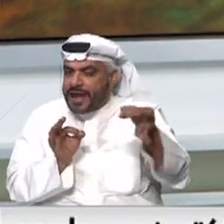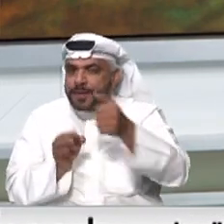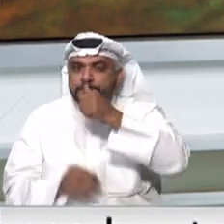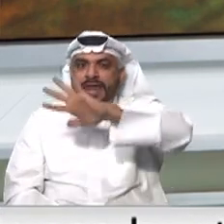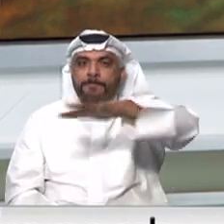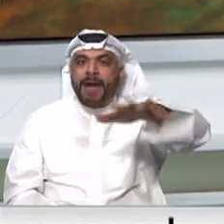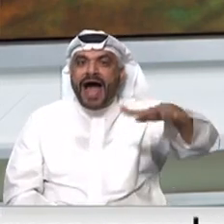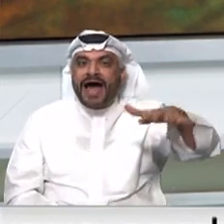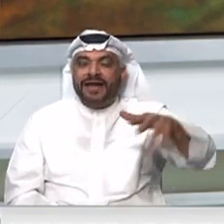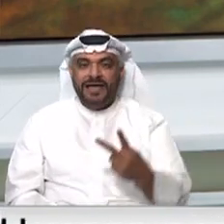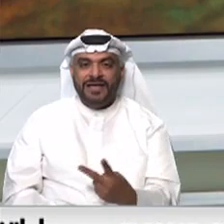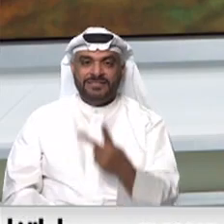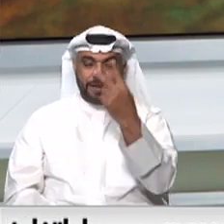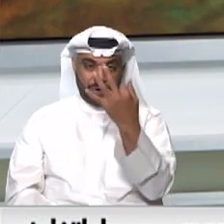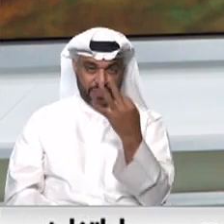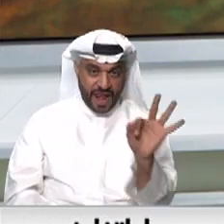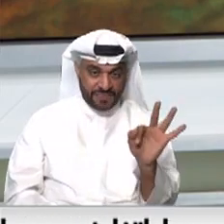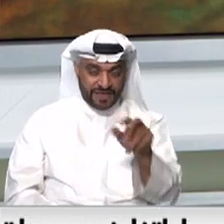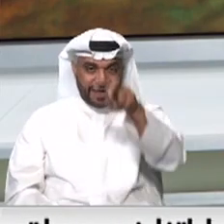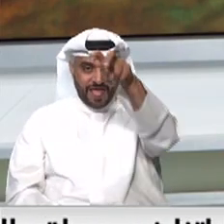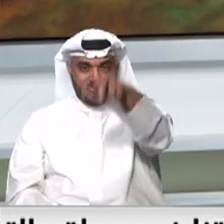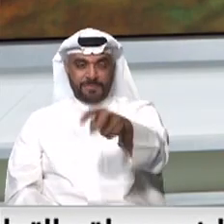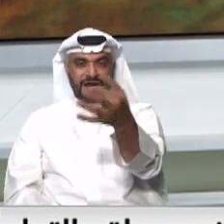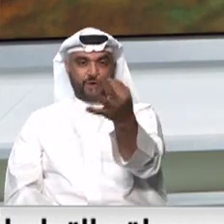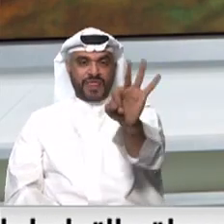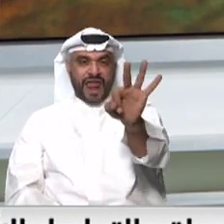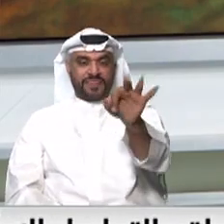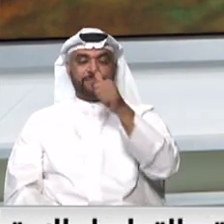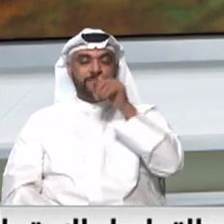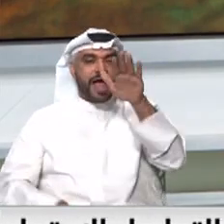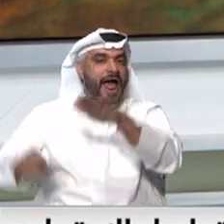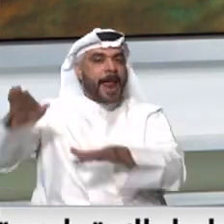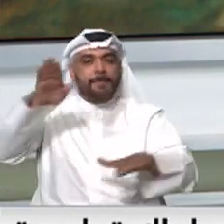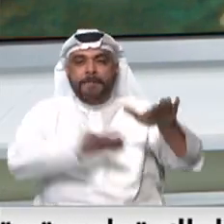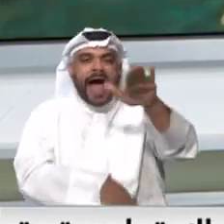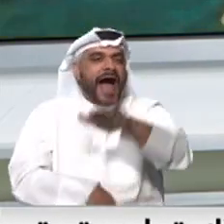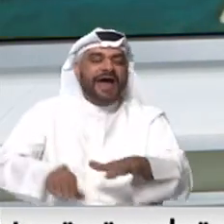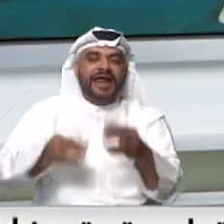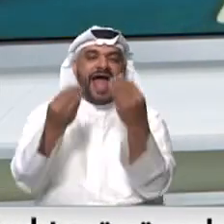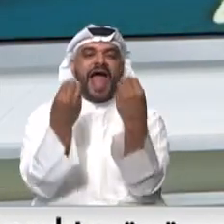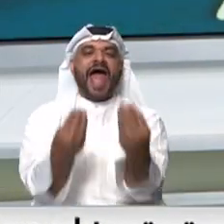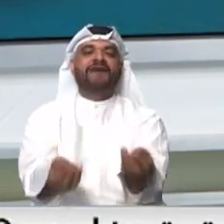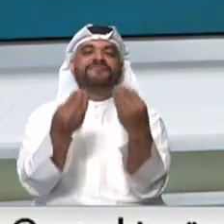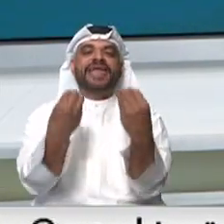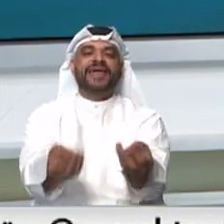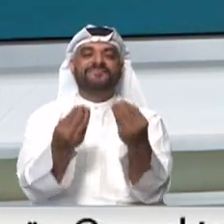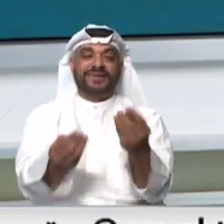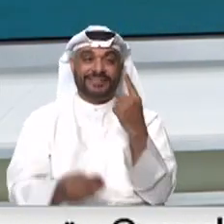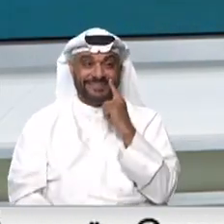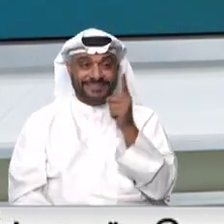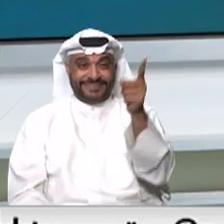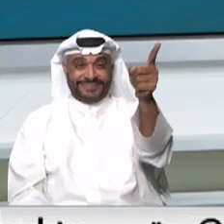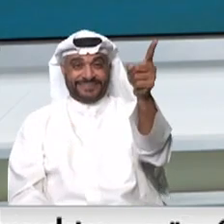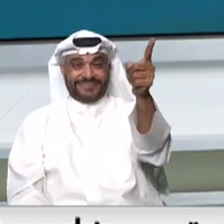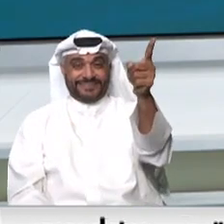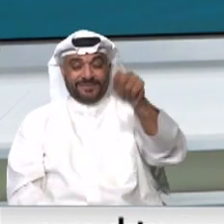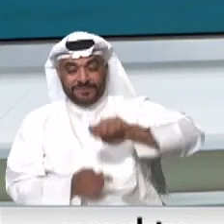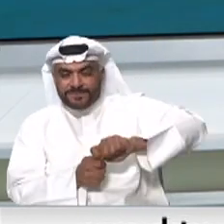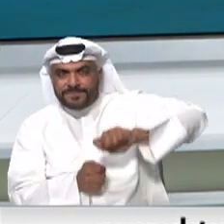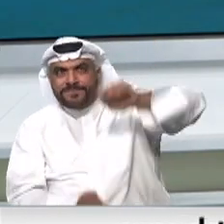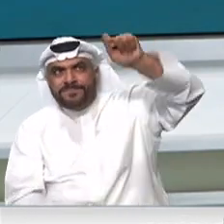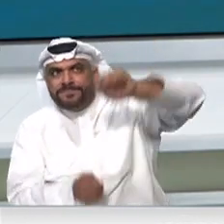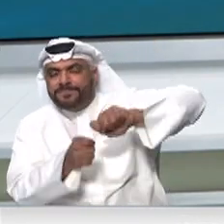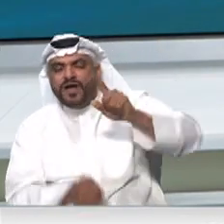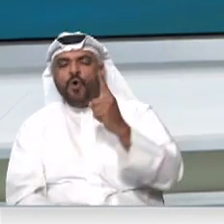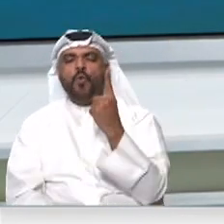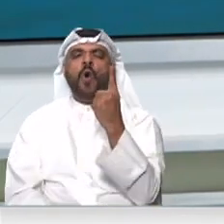37 الى 38 درجه مئويه والبحر راح يكون خفيف الى معتدل الموج من واحد الى ثلاثه قدم والفتره هذه من فترات